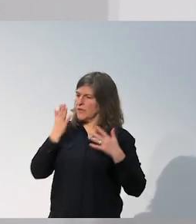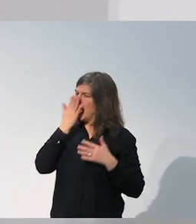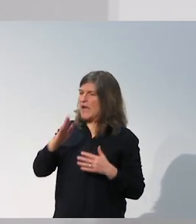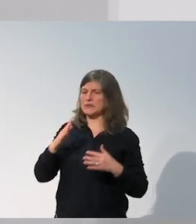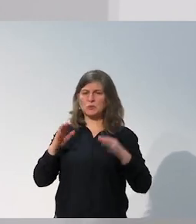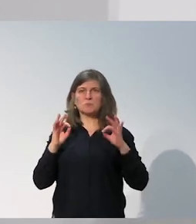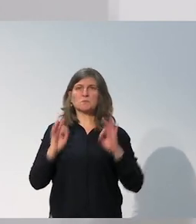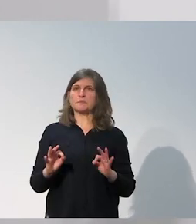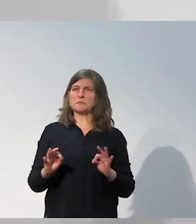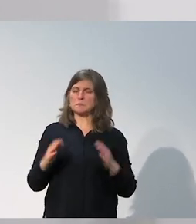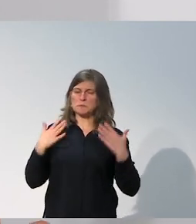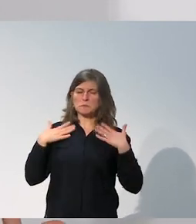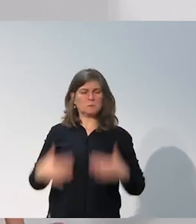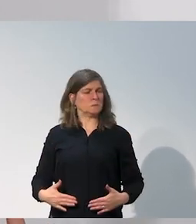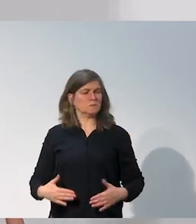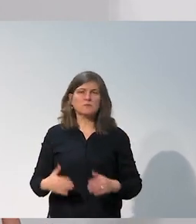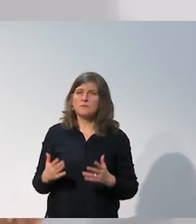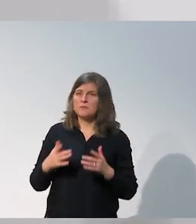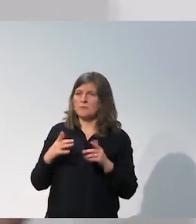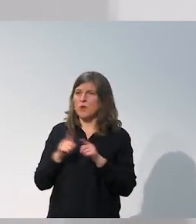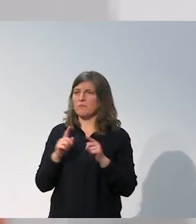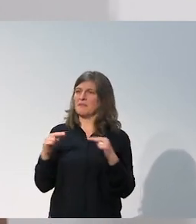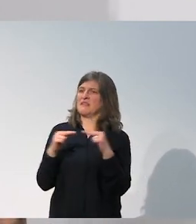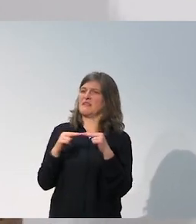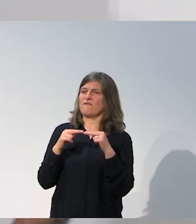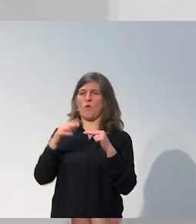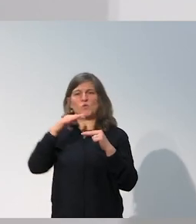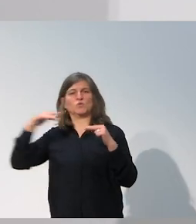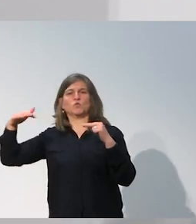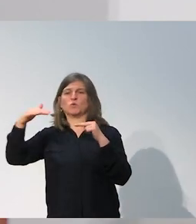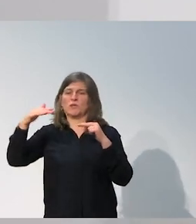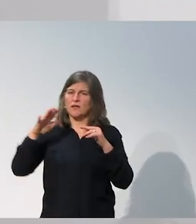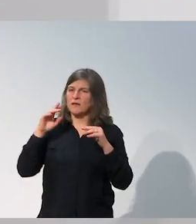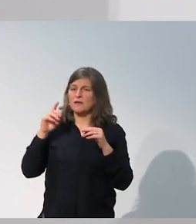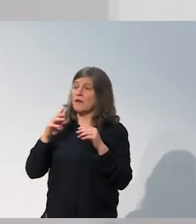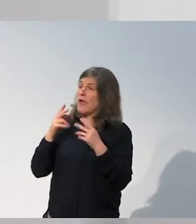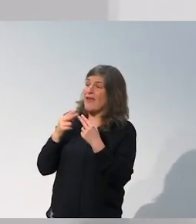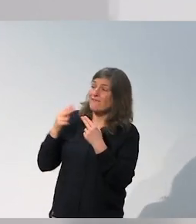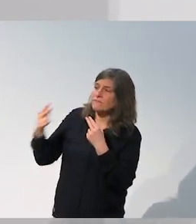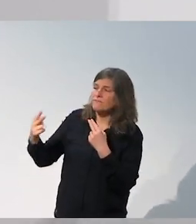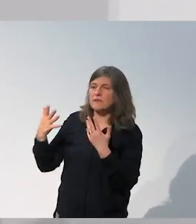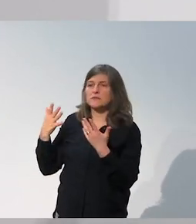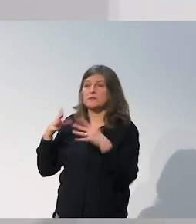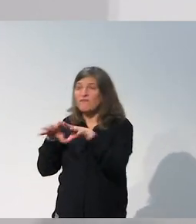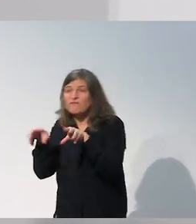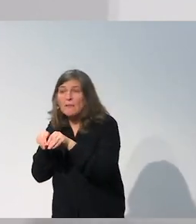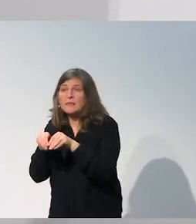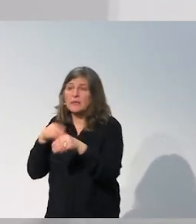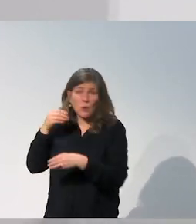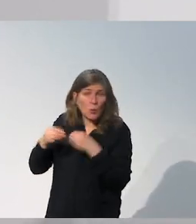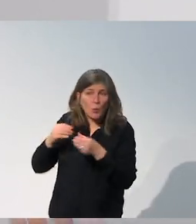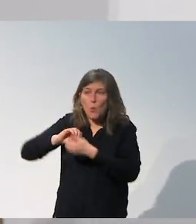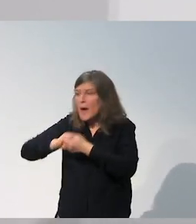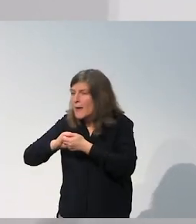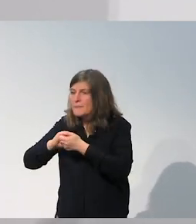son rang, et de ne pas dévoiler à la face des autres, y compris la famille, hein,